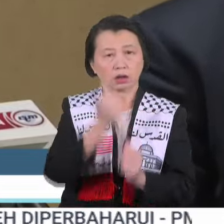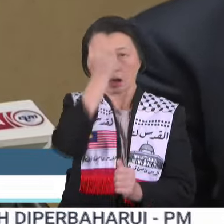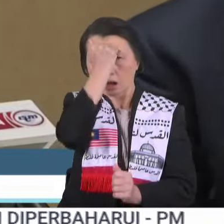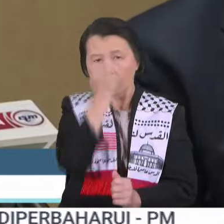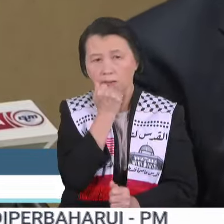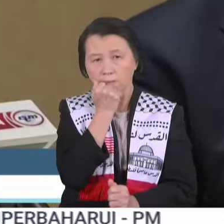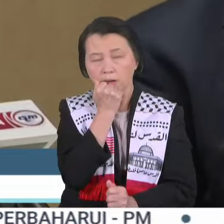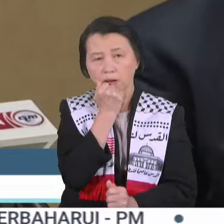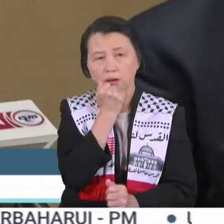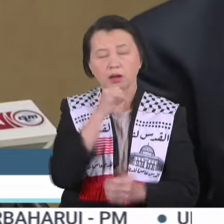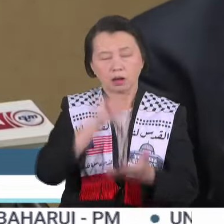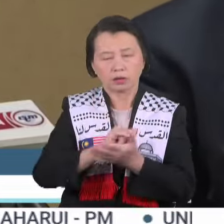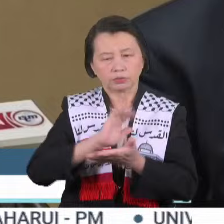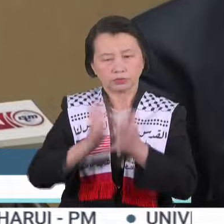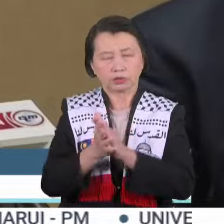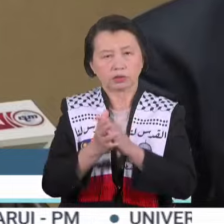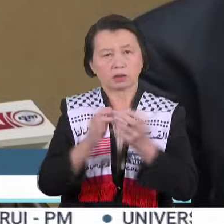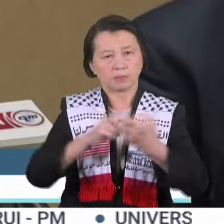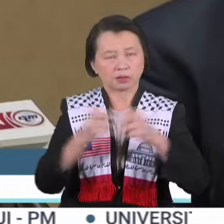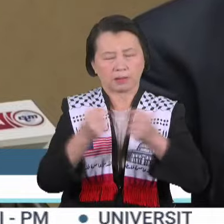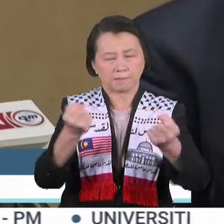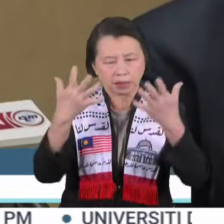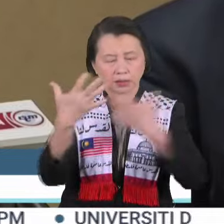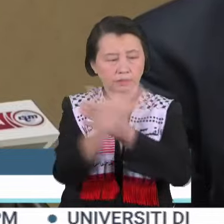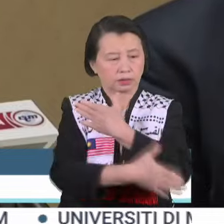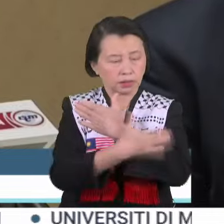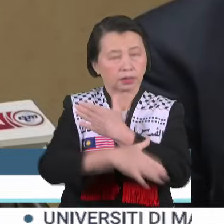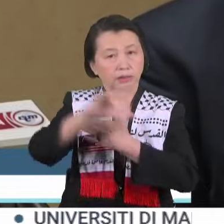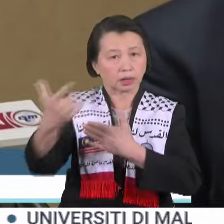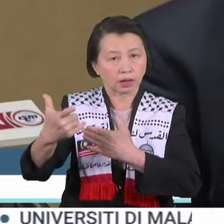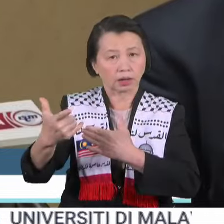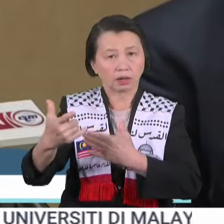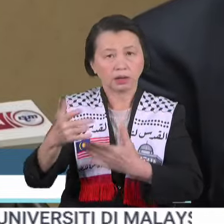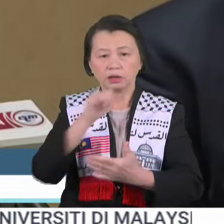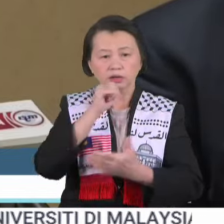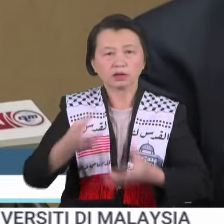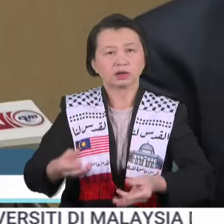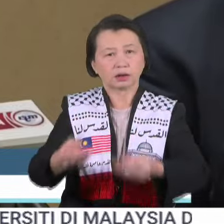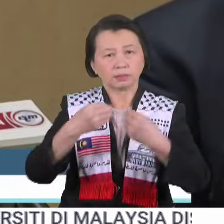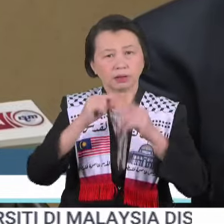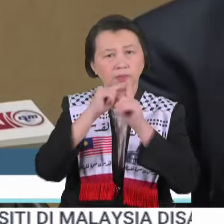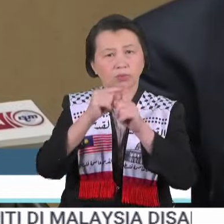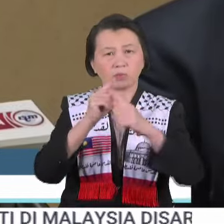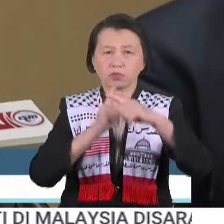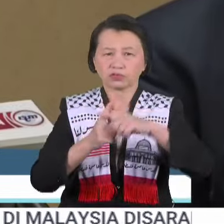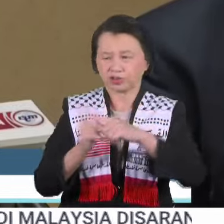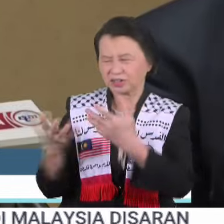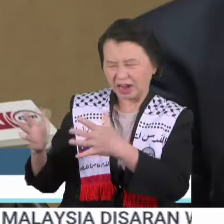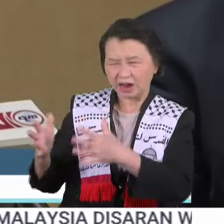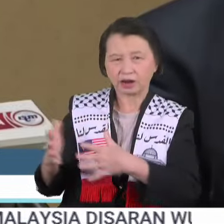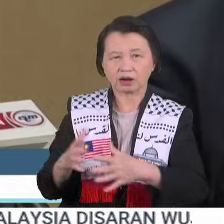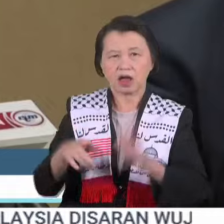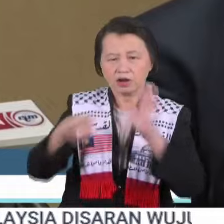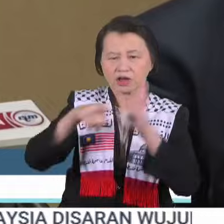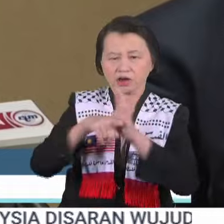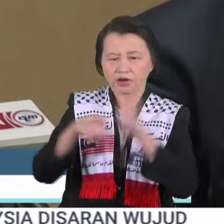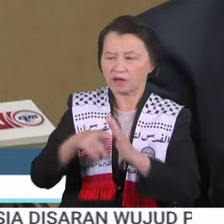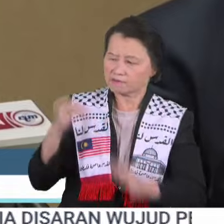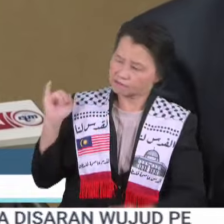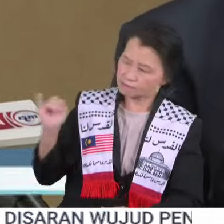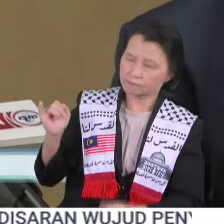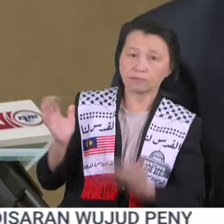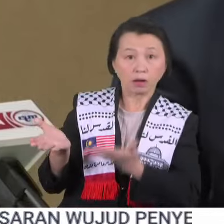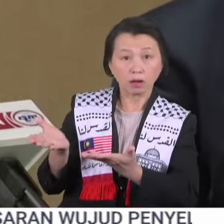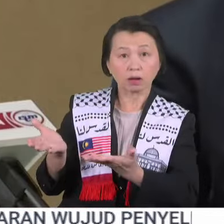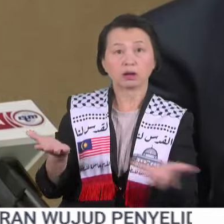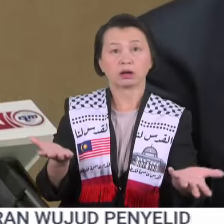menjadi masalah kepada banyak negara lain, itu dia tidak memberikan satu yang kenyataan yang positif. Jadi dia hanya cari